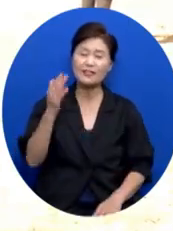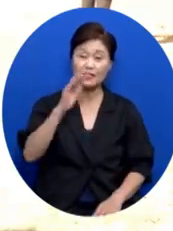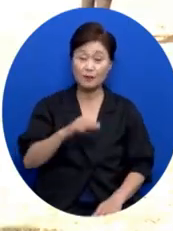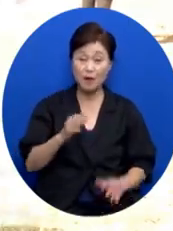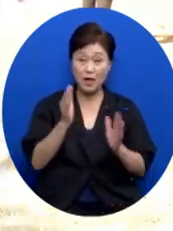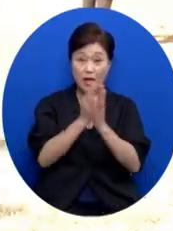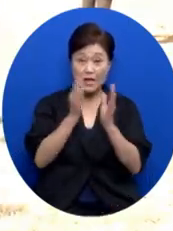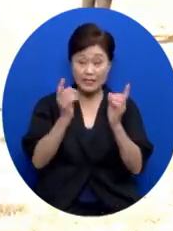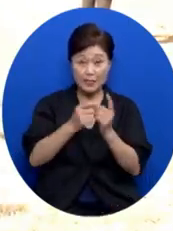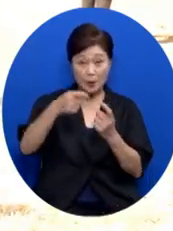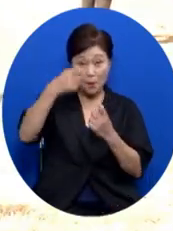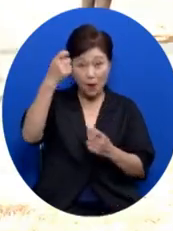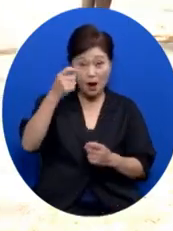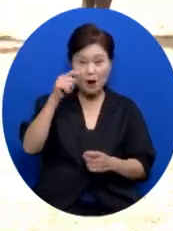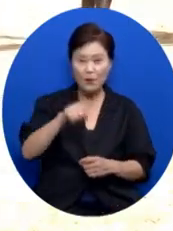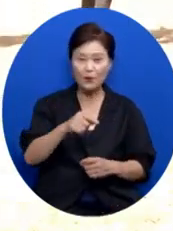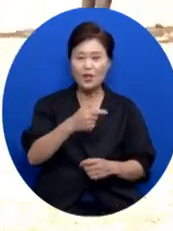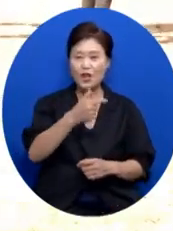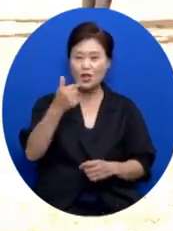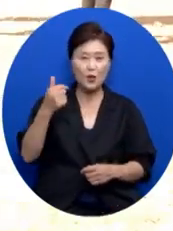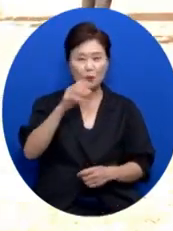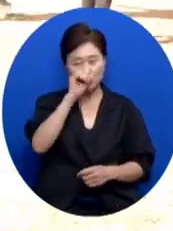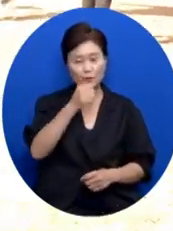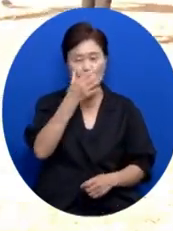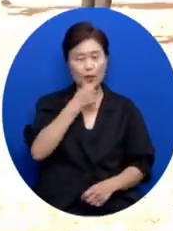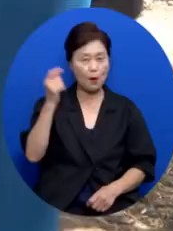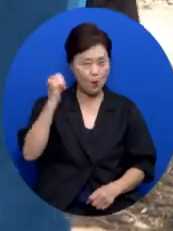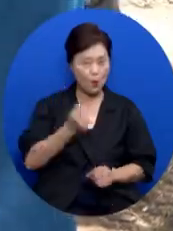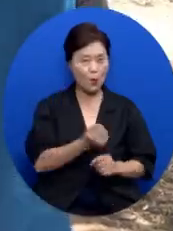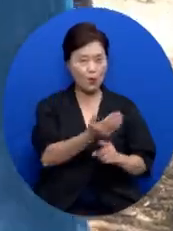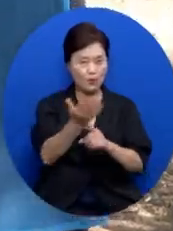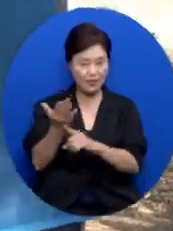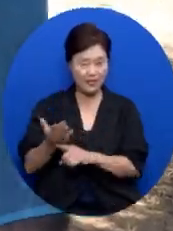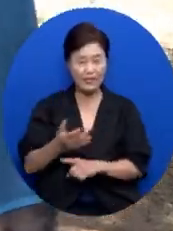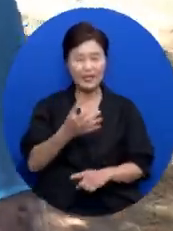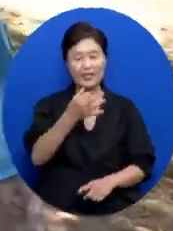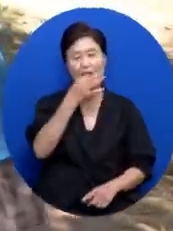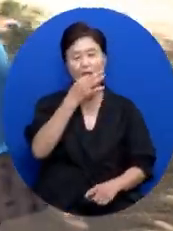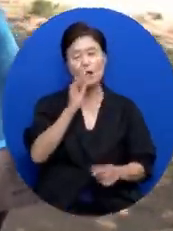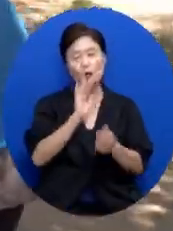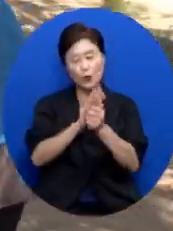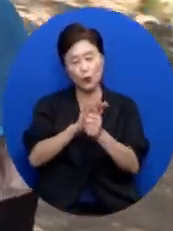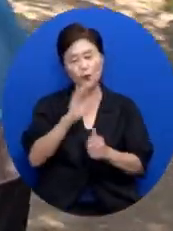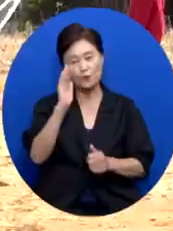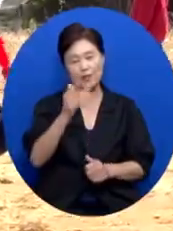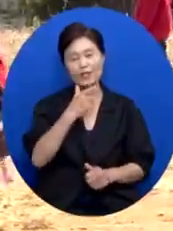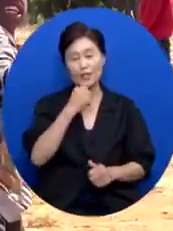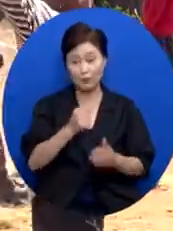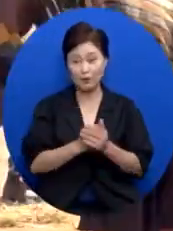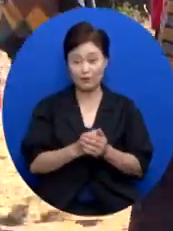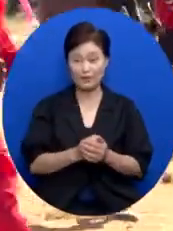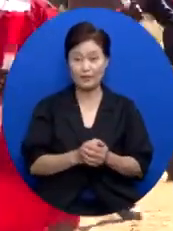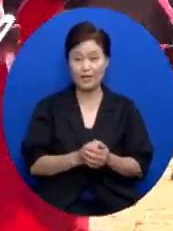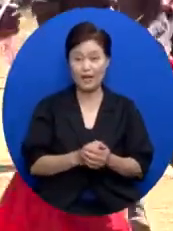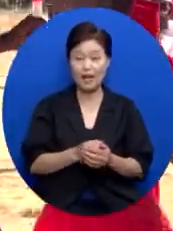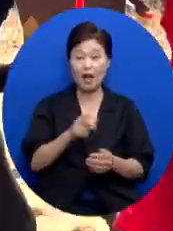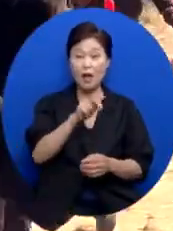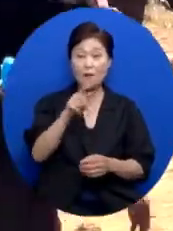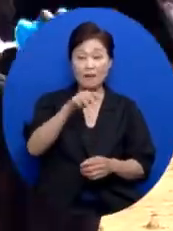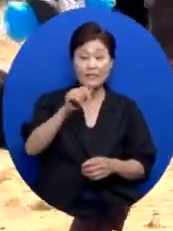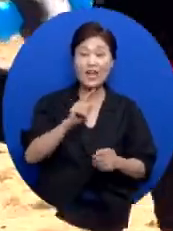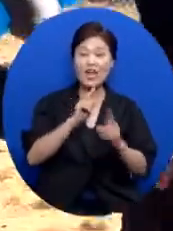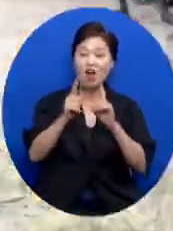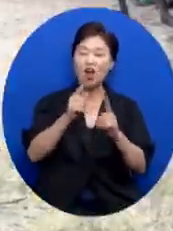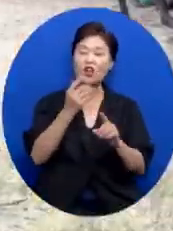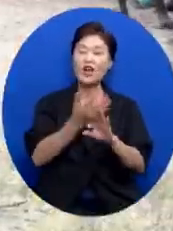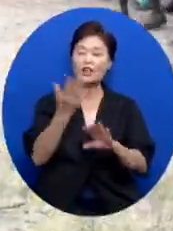시간이었습니다 현지 복음화에 도움이 되었으면 좋겠습니다 스리가 케니아 공용 언어지만 마사이 언어가 따로